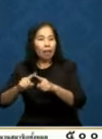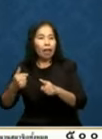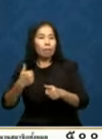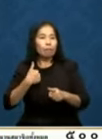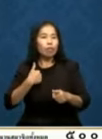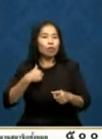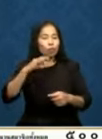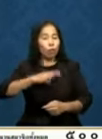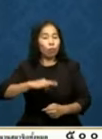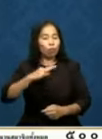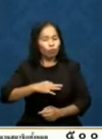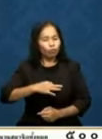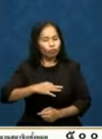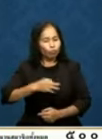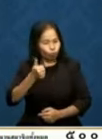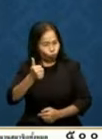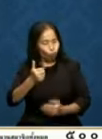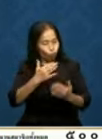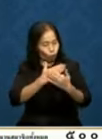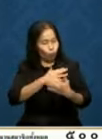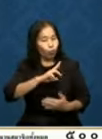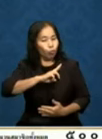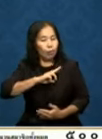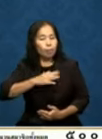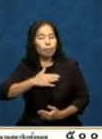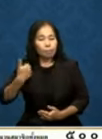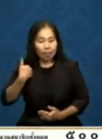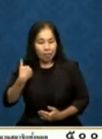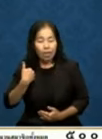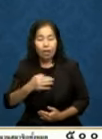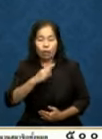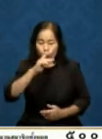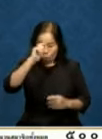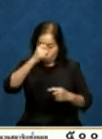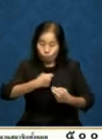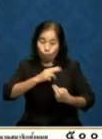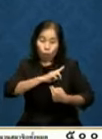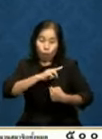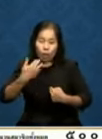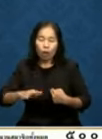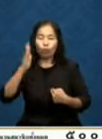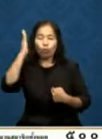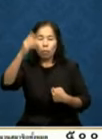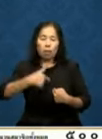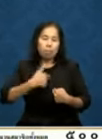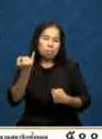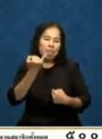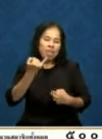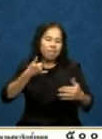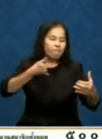รือว่ามีความเคารพในตัวเองสูงและเมื่อเขามีความเคารพในตัวเองเขาจะไม่นำพาตัวเองไปสู่สังคมที่มีสภาพแวดล้อมที่